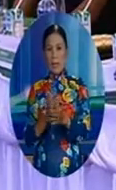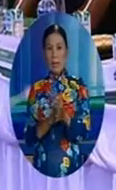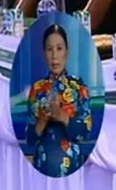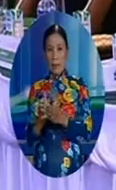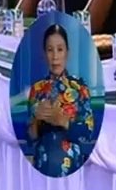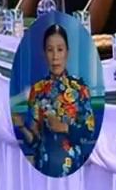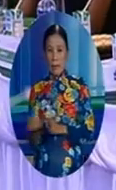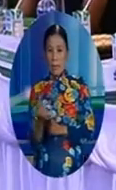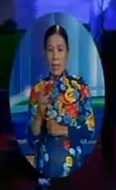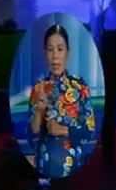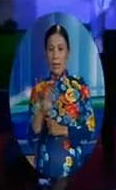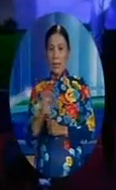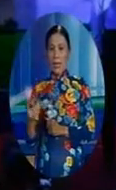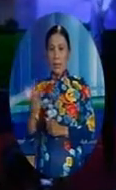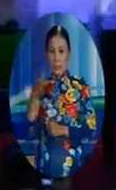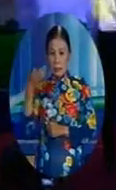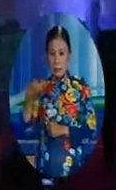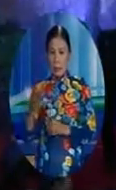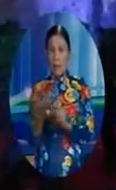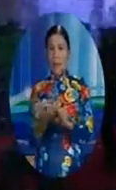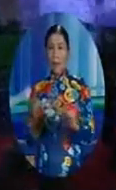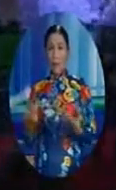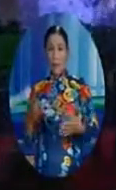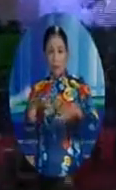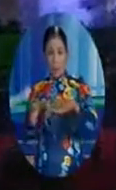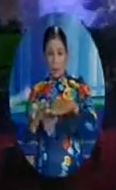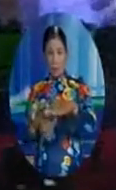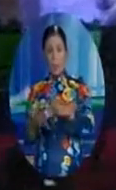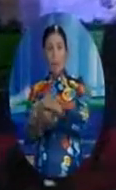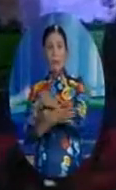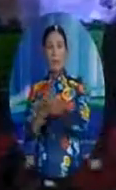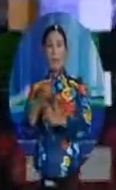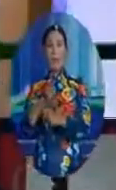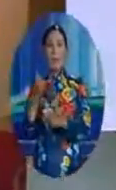Không chỉ tạo ra nguồn nguyên liệu phục vụ trong nước, dự án còn tạo việc làm cho hàng trăm lao động tại địa phương.